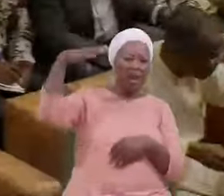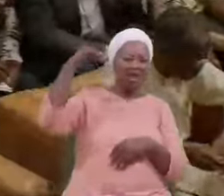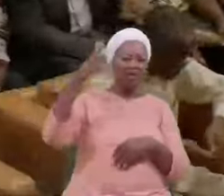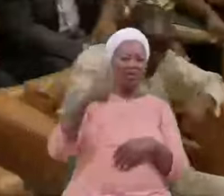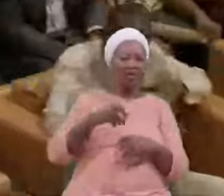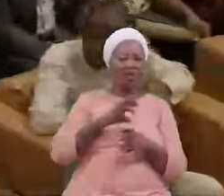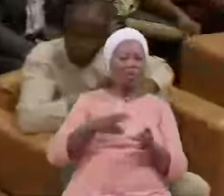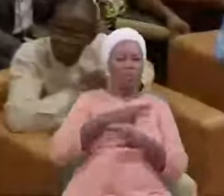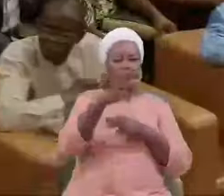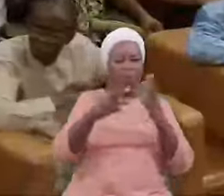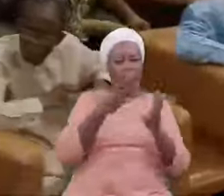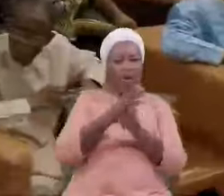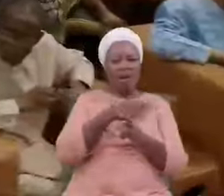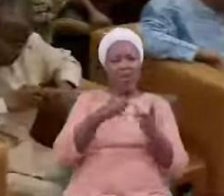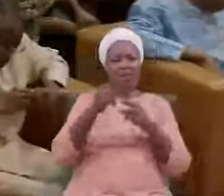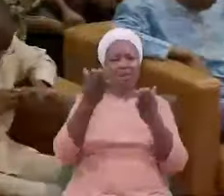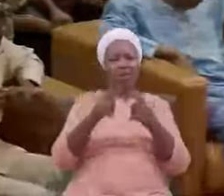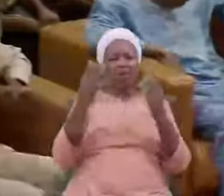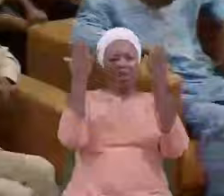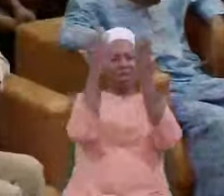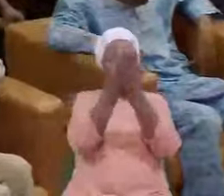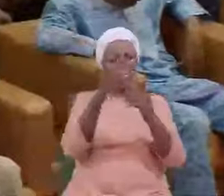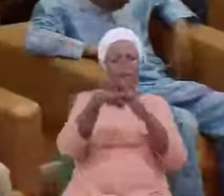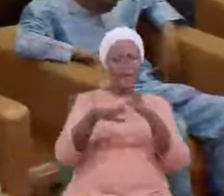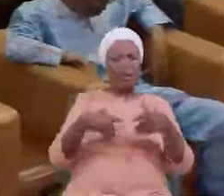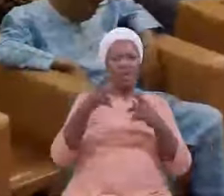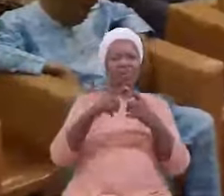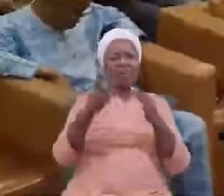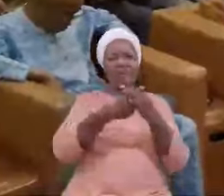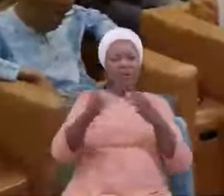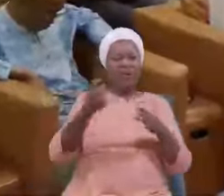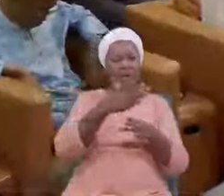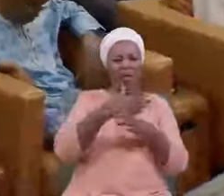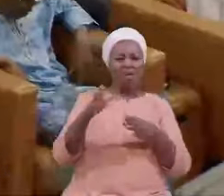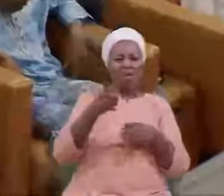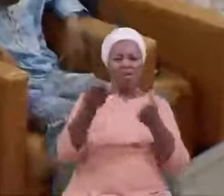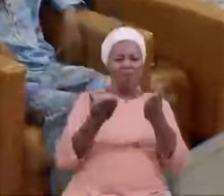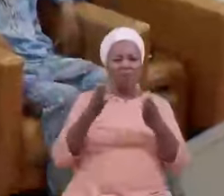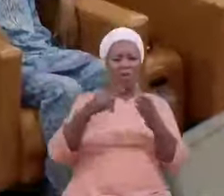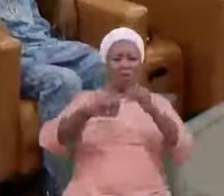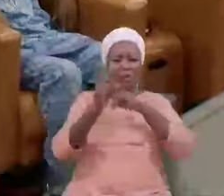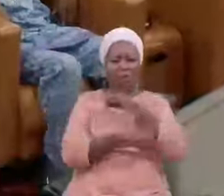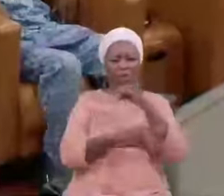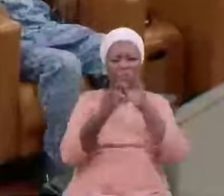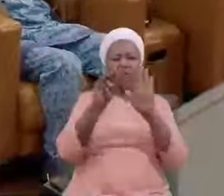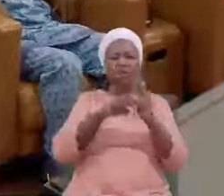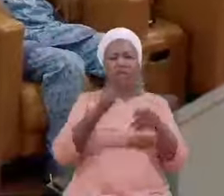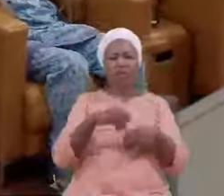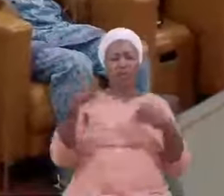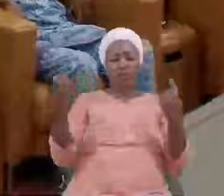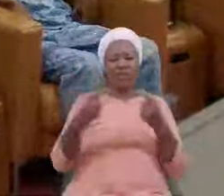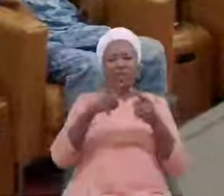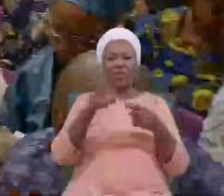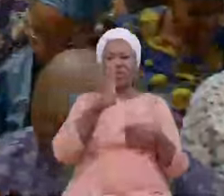vie disparaissent. Vous allez vouloir que la douleur, le problème, la punition de vos péchés soient ôtés. Vous